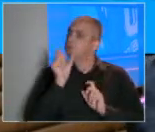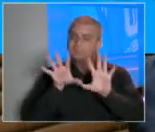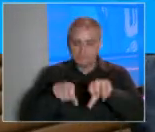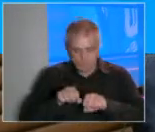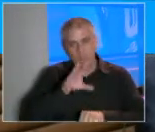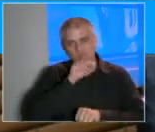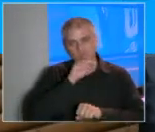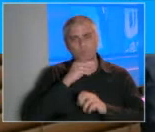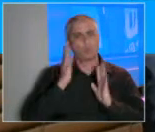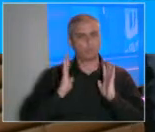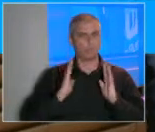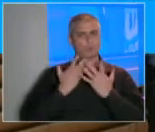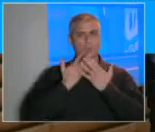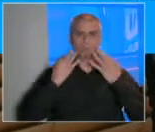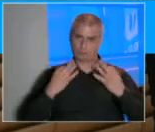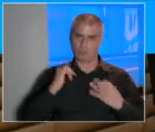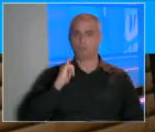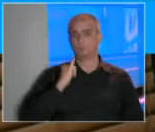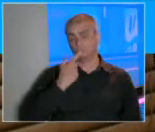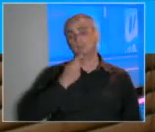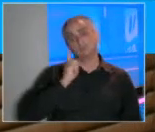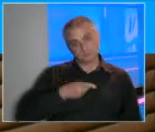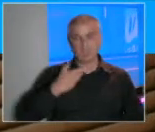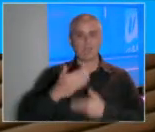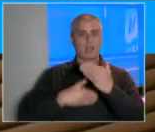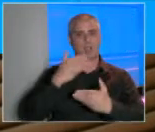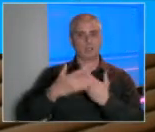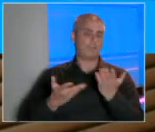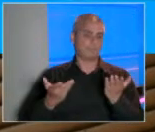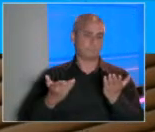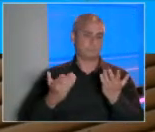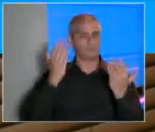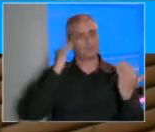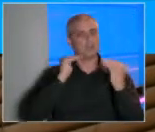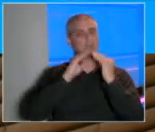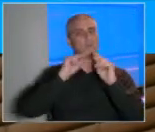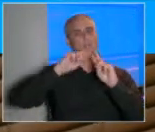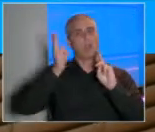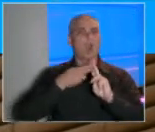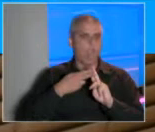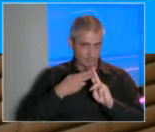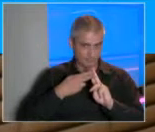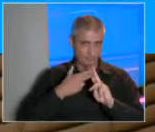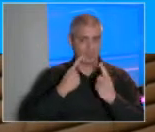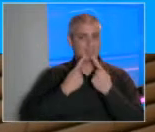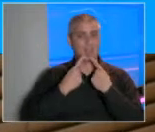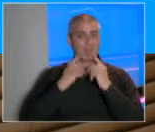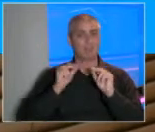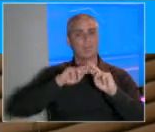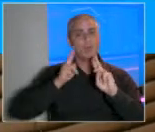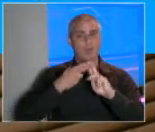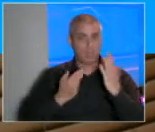הם דיברו בצורה מאוד מאוד ברורה על כך שצריך לקדם את המהלכים בתיאום עם הקהילה הבינלאומית, בדיאלוג עם